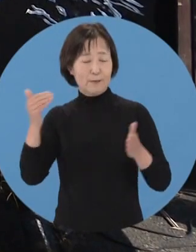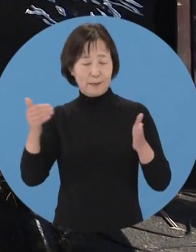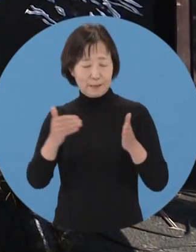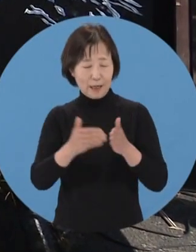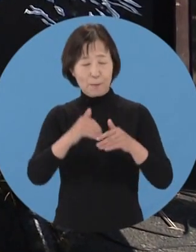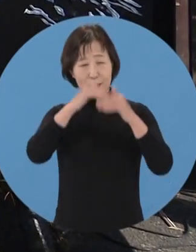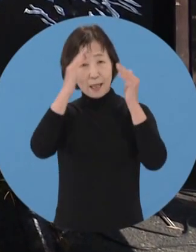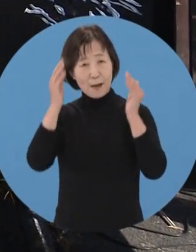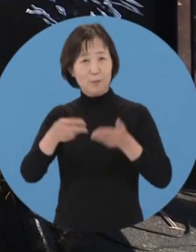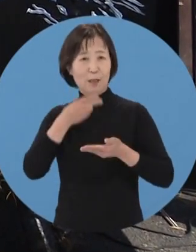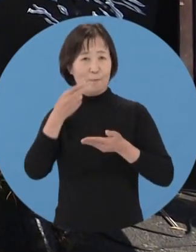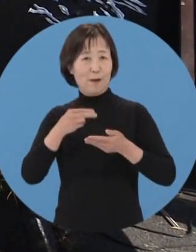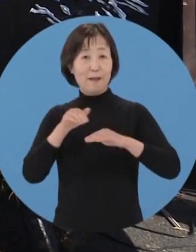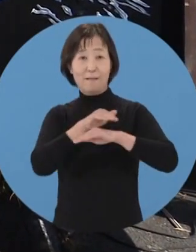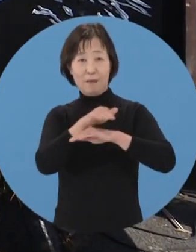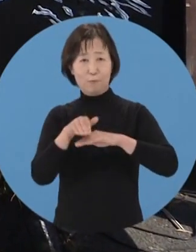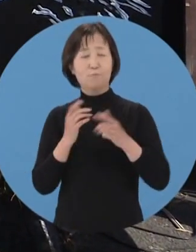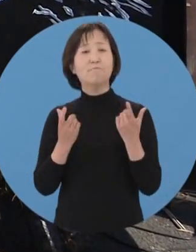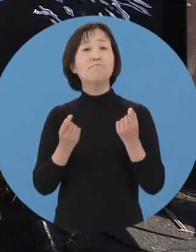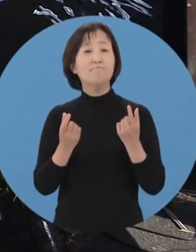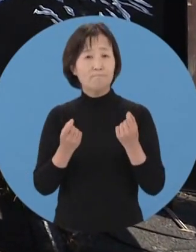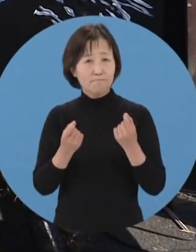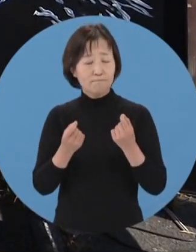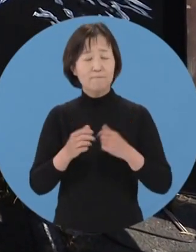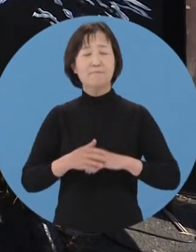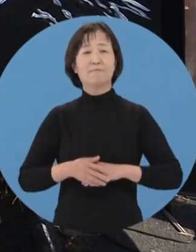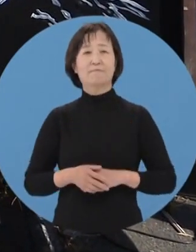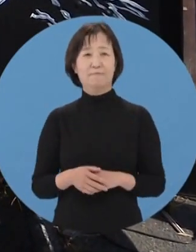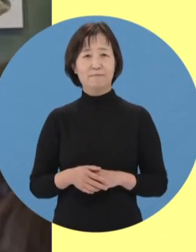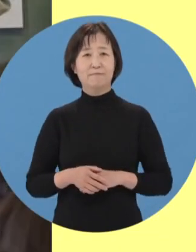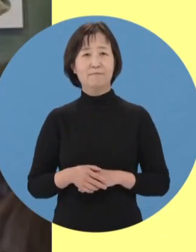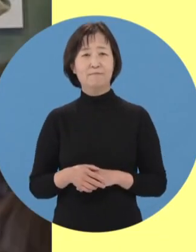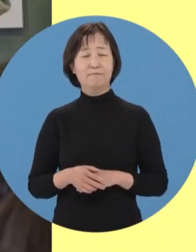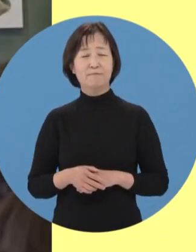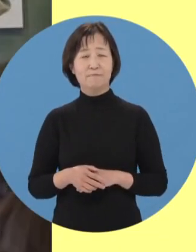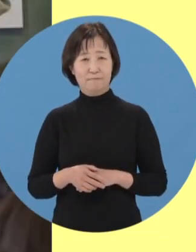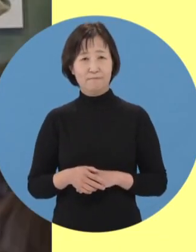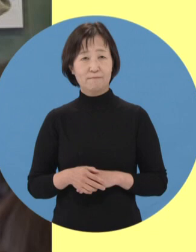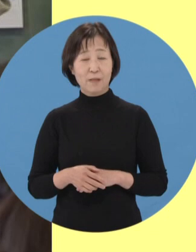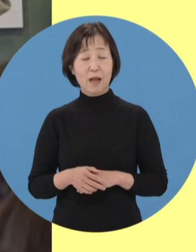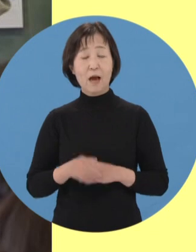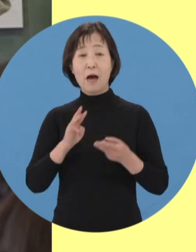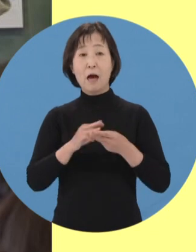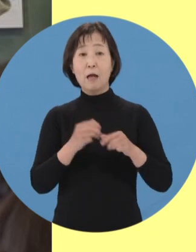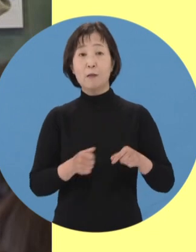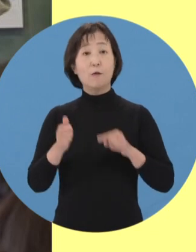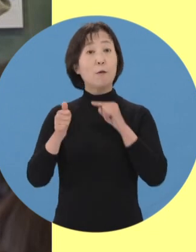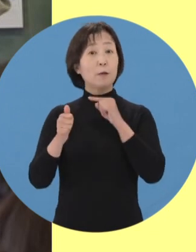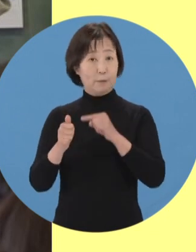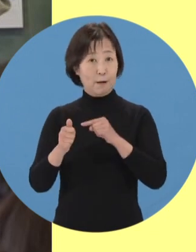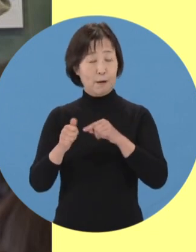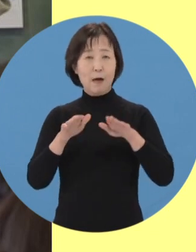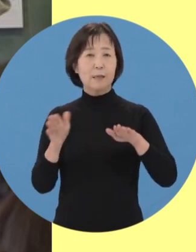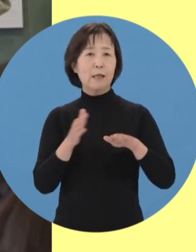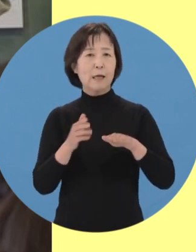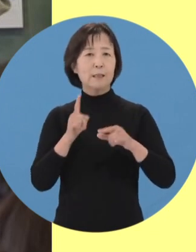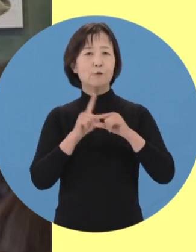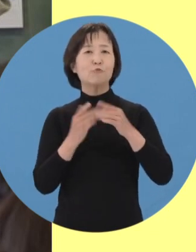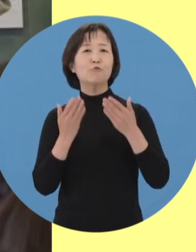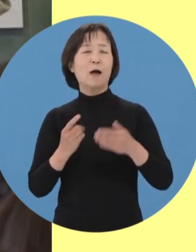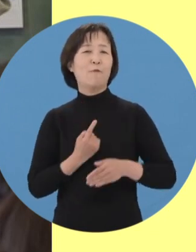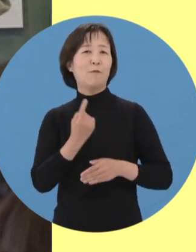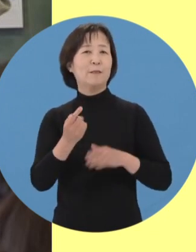くっていうことが大切なことなんですね。 そうですね。 実は田辺さん、最近中学校